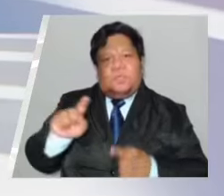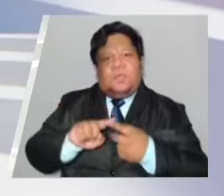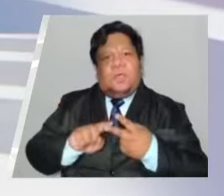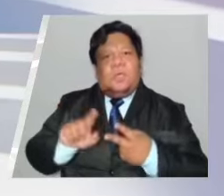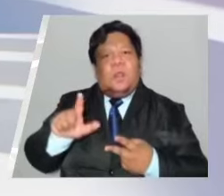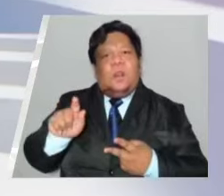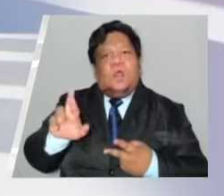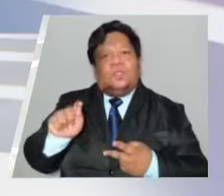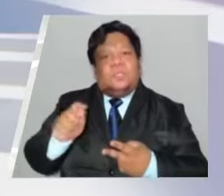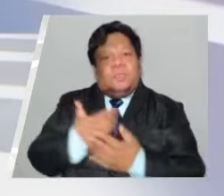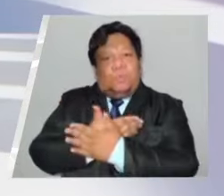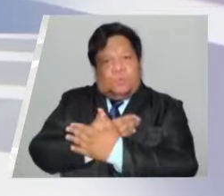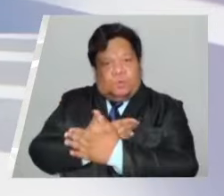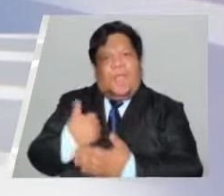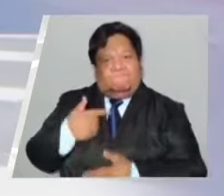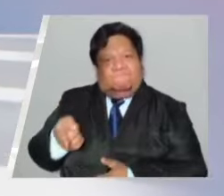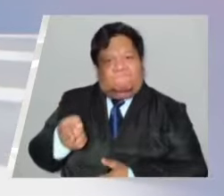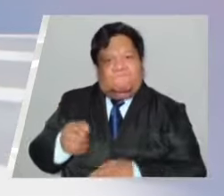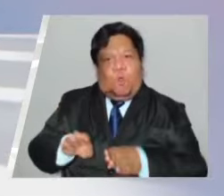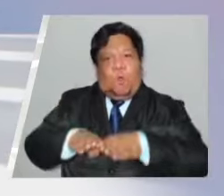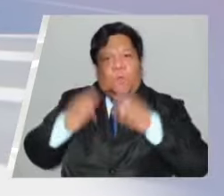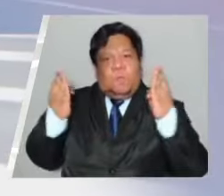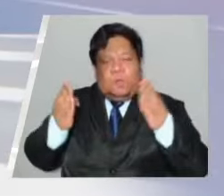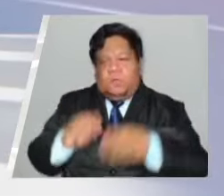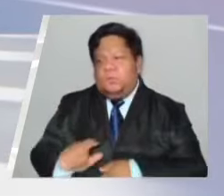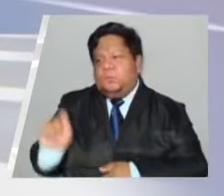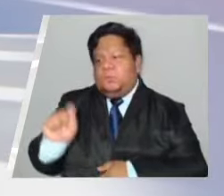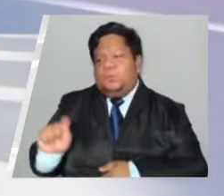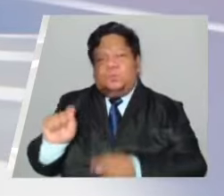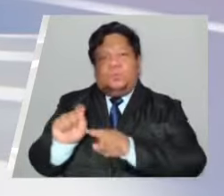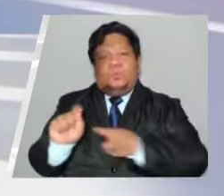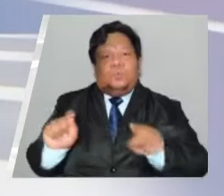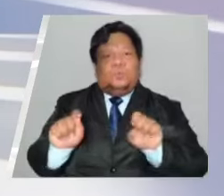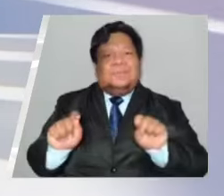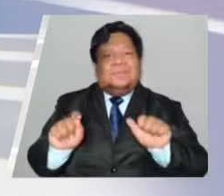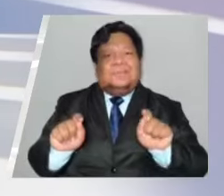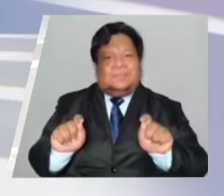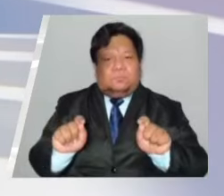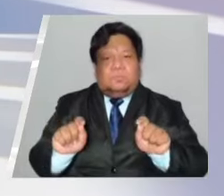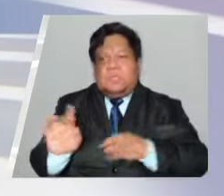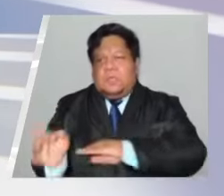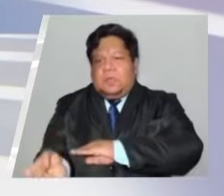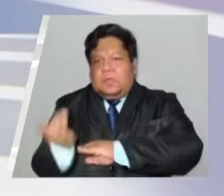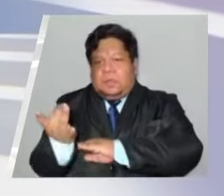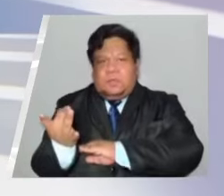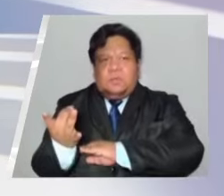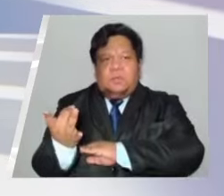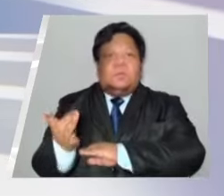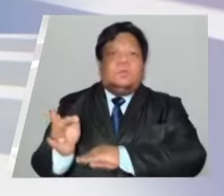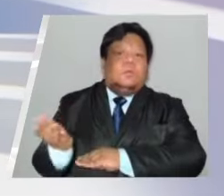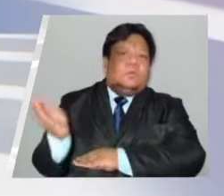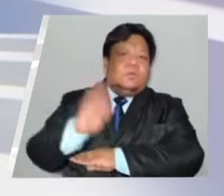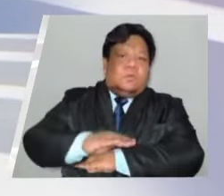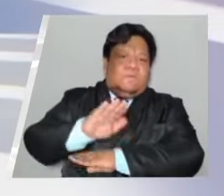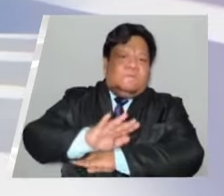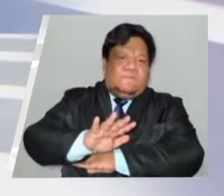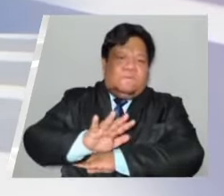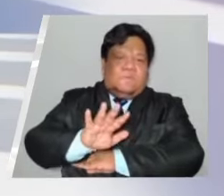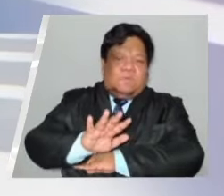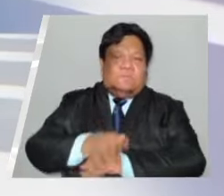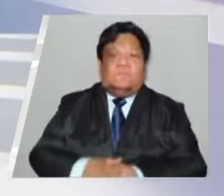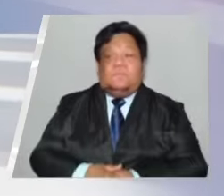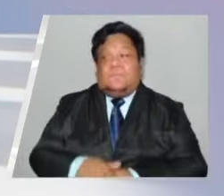sa mga kiosk mula Martes hanggang Sabado simula alas 8 ng umaga hanggang alas 5 ng hapon. Bukod sa kiosk, patuloy rin